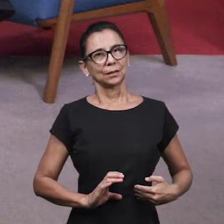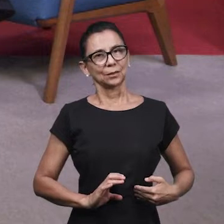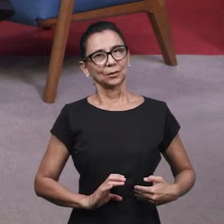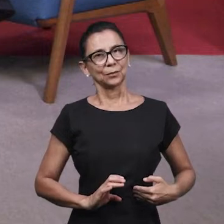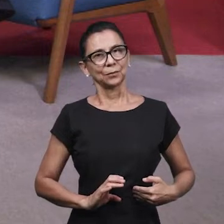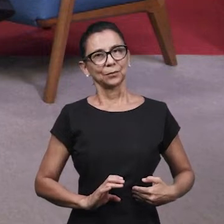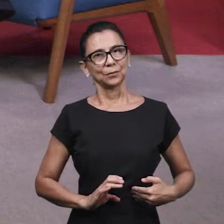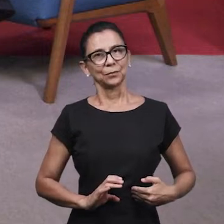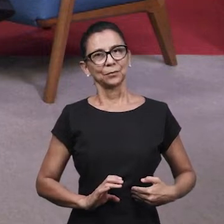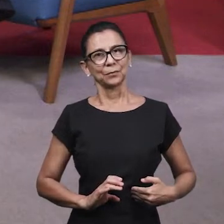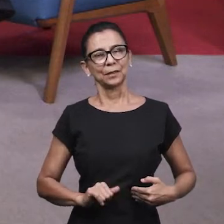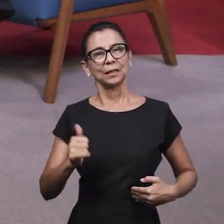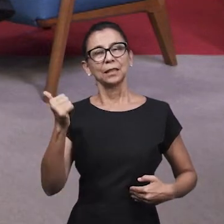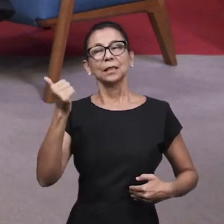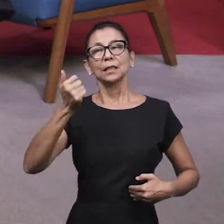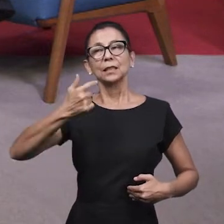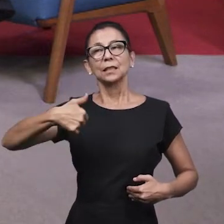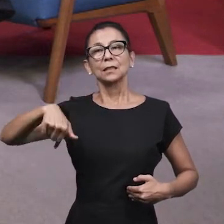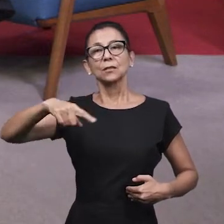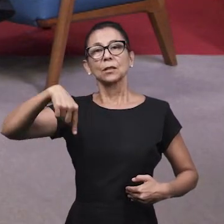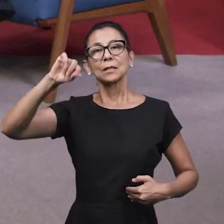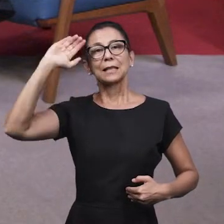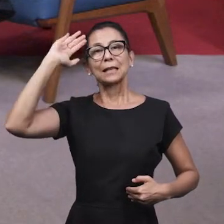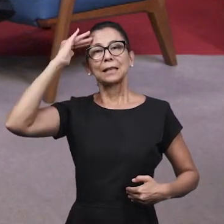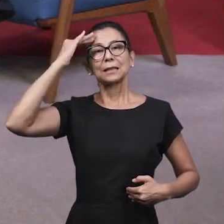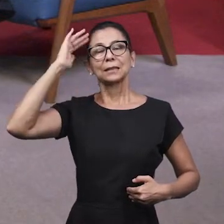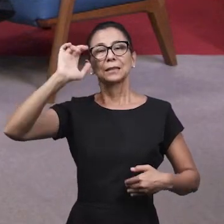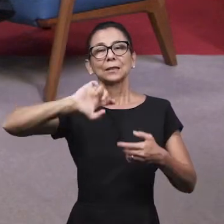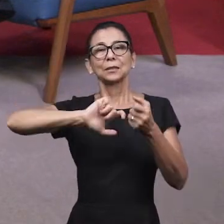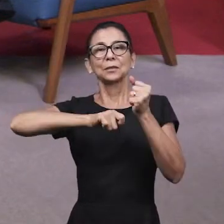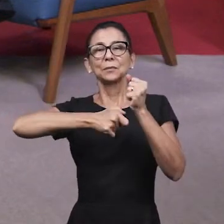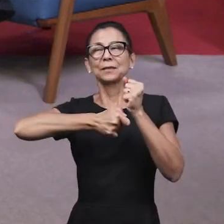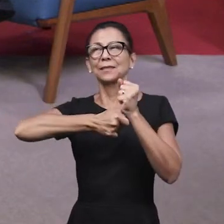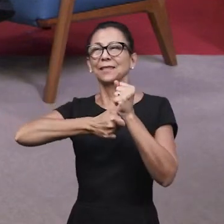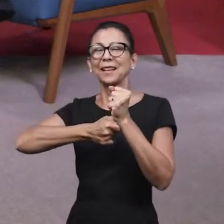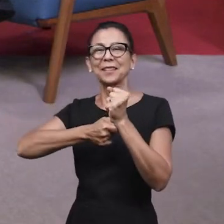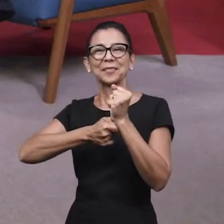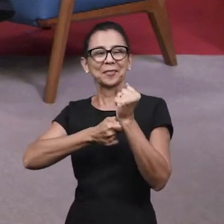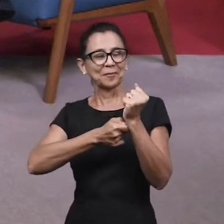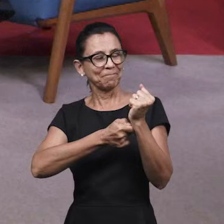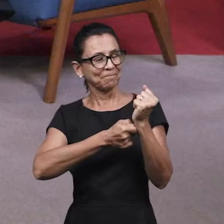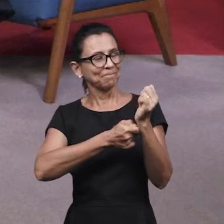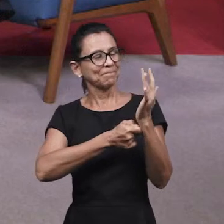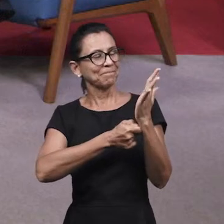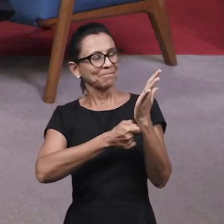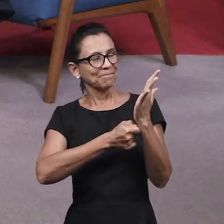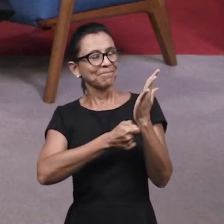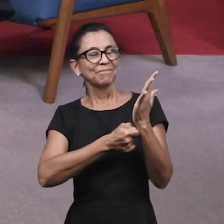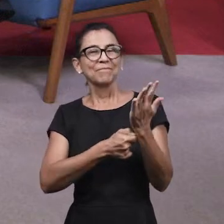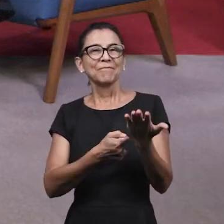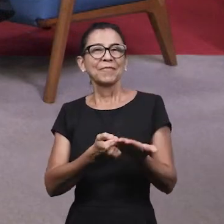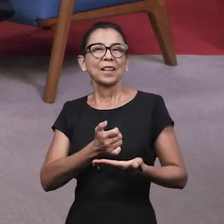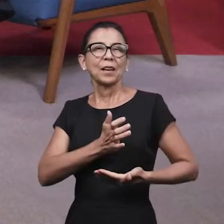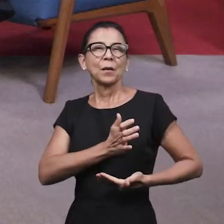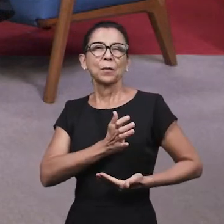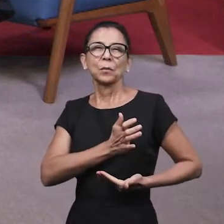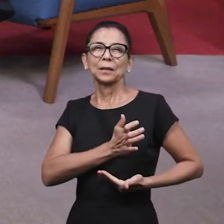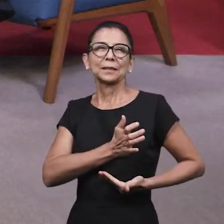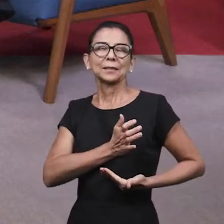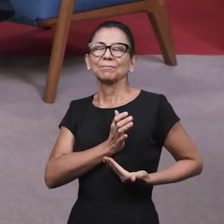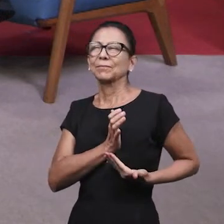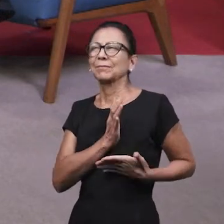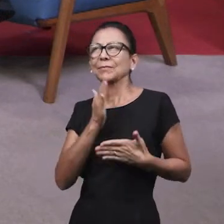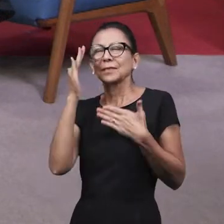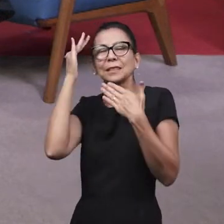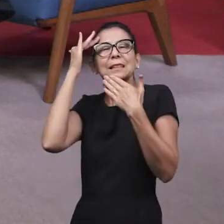donné dans les mains du Seigneur. C'est un cœur remerciant qui n'est pas méprisé par Dieu. C'est un